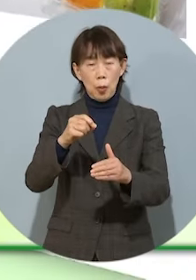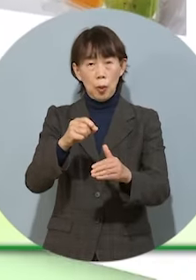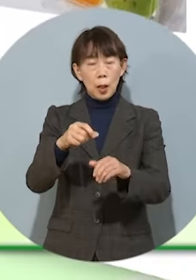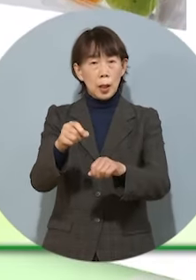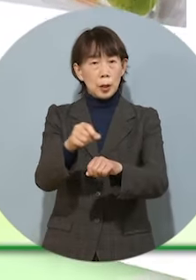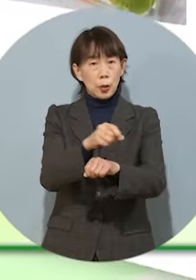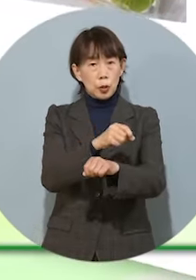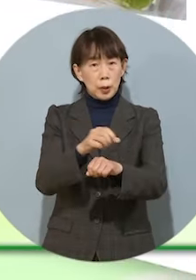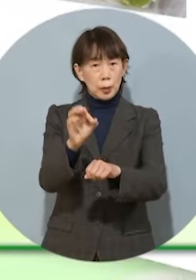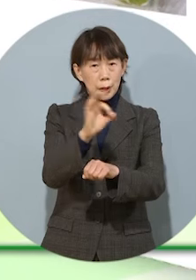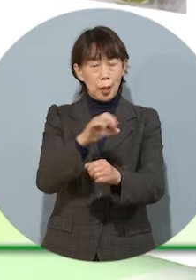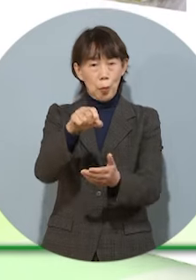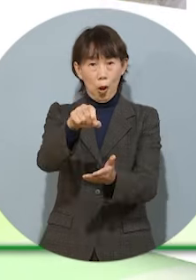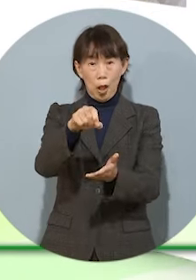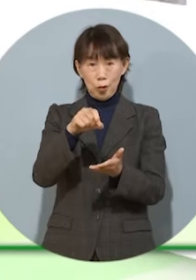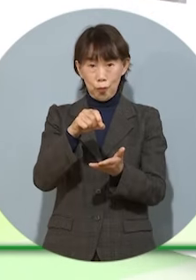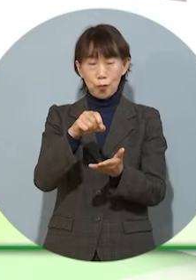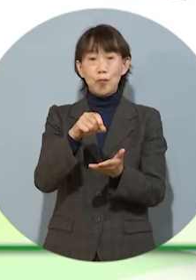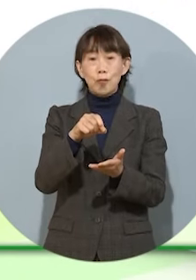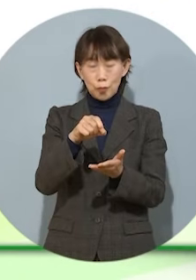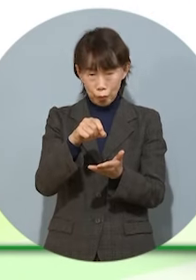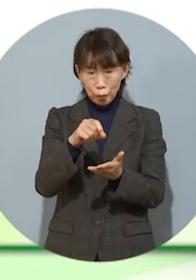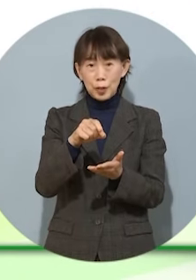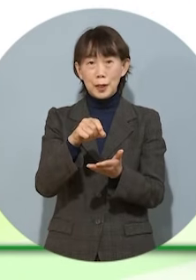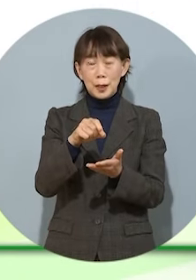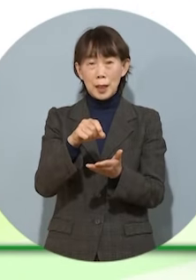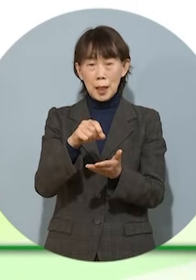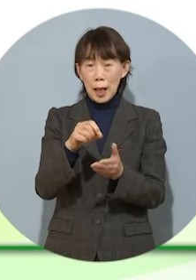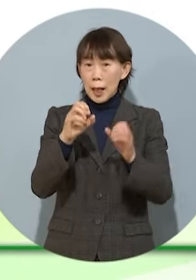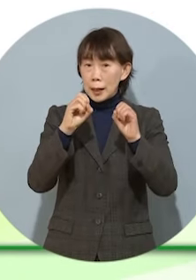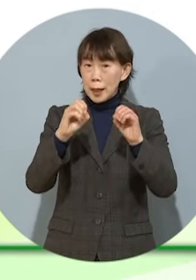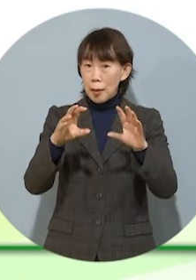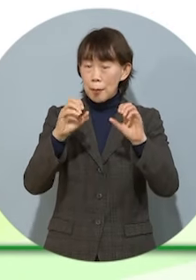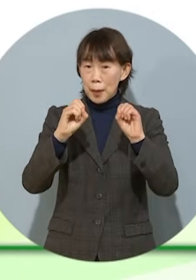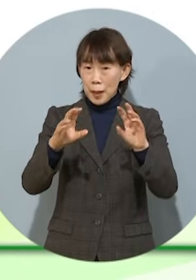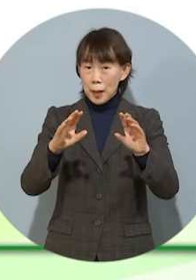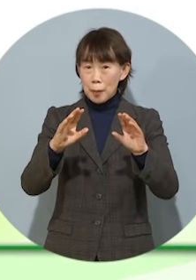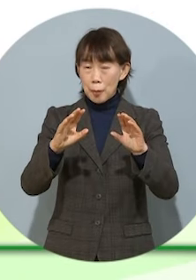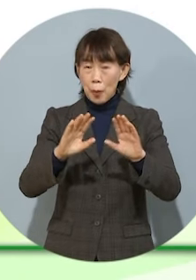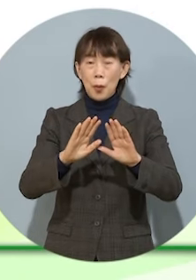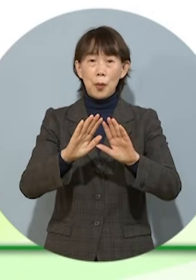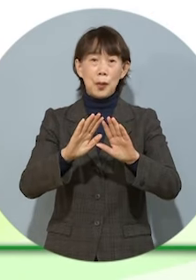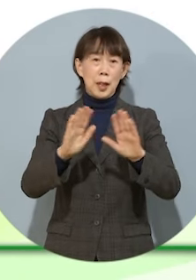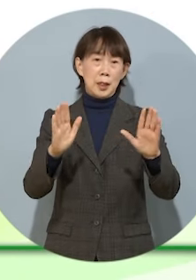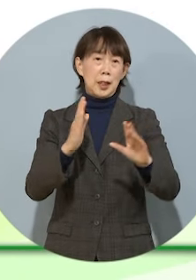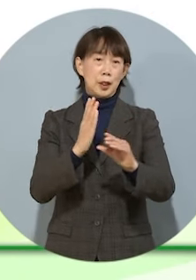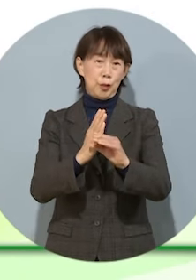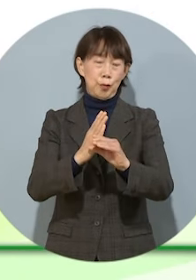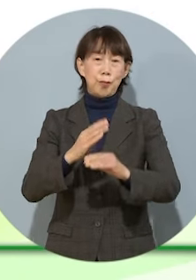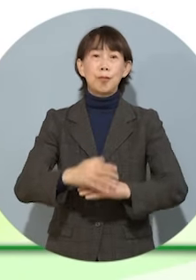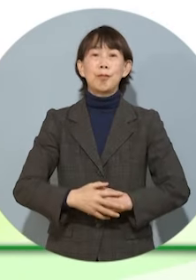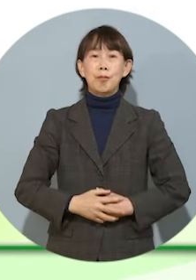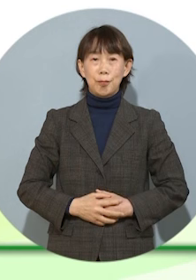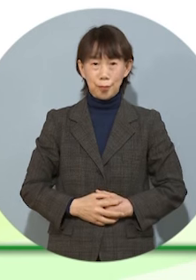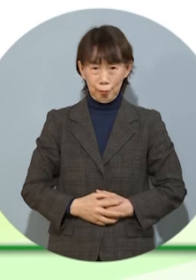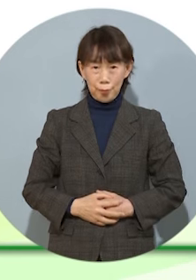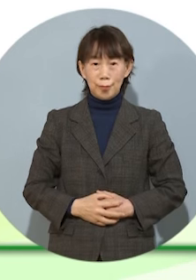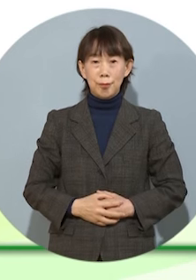県の特産品がもらえる東北4県まるごと SNS 投稿キャンペーンも開催しています